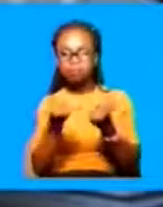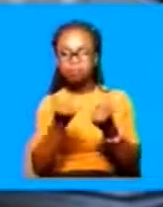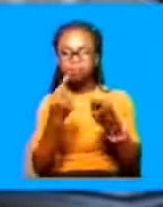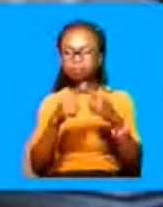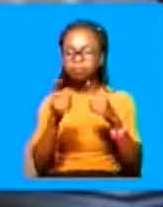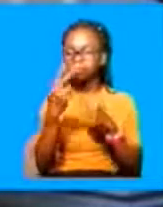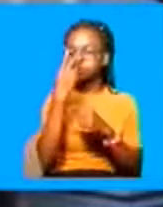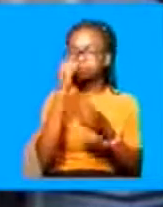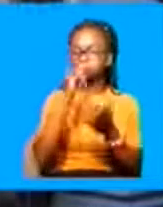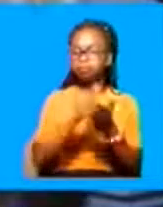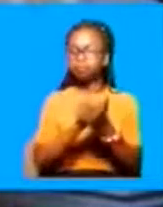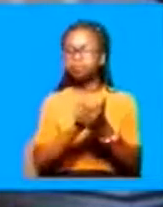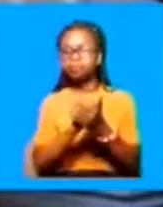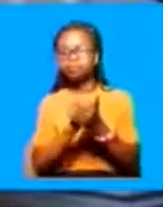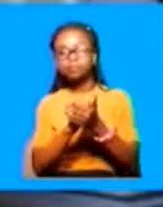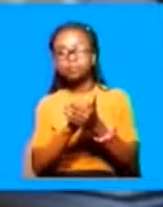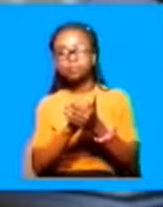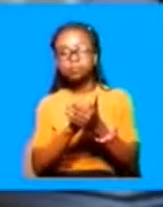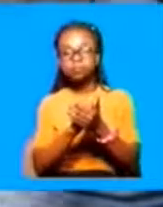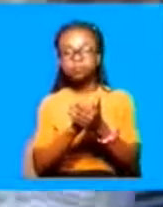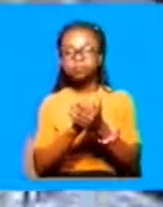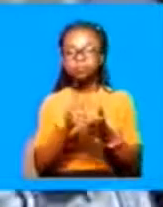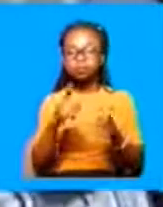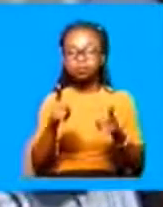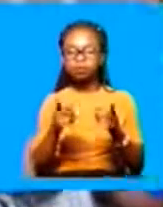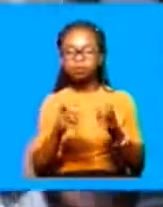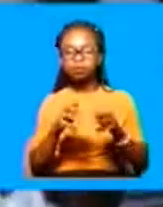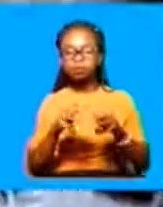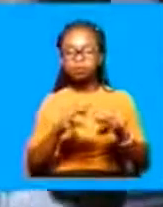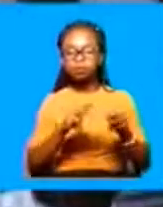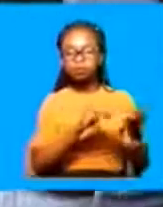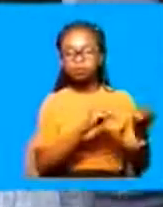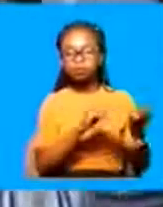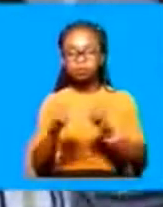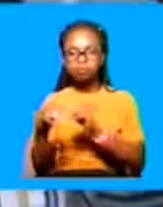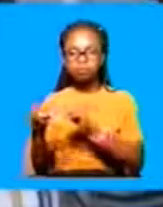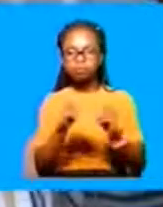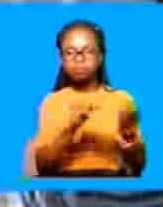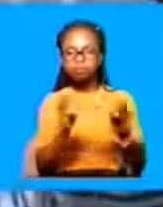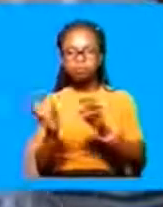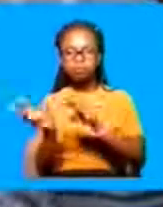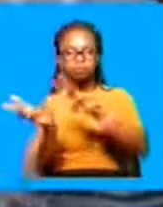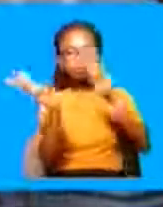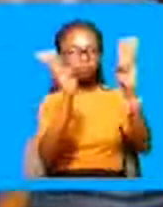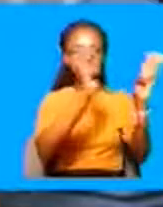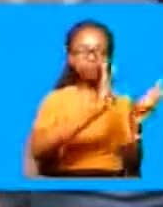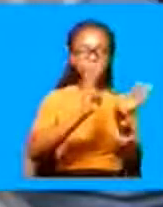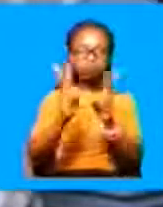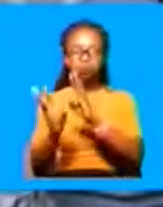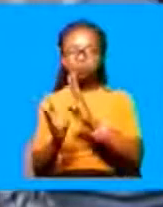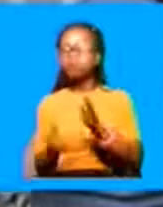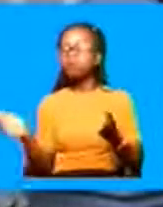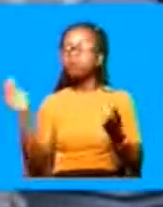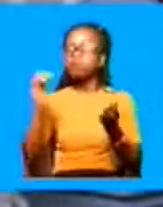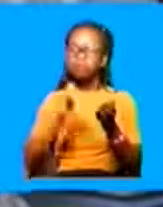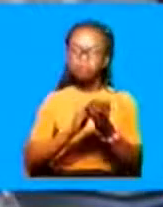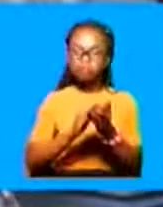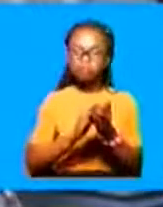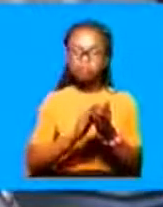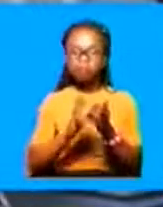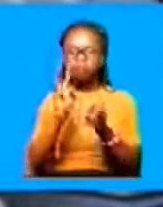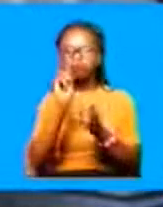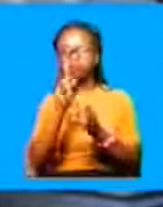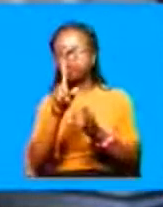to oneno ni ka mtoka ringo to oneno yamo chande mondo winj wach maber, kodwa no medo ang'o volume.